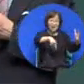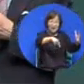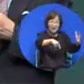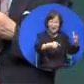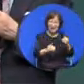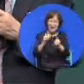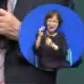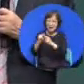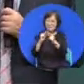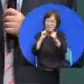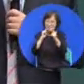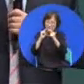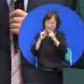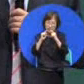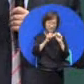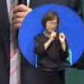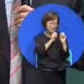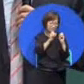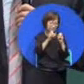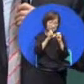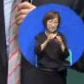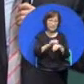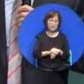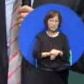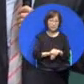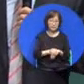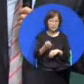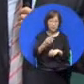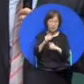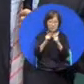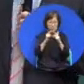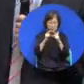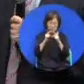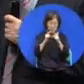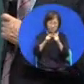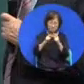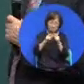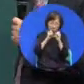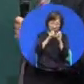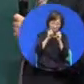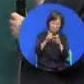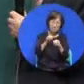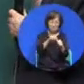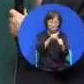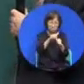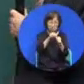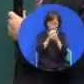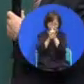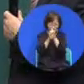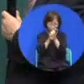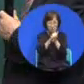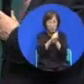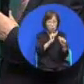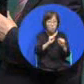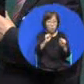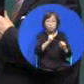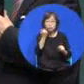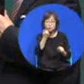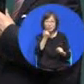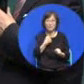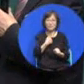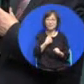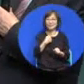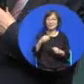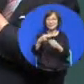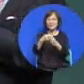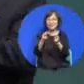운동 펴는 장로님들이 우리 지금 교회 장로님들이에요. In this very difficult, hard world, in the field, who carry out this word movement are our